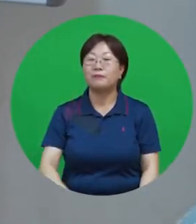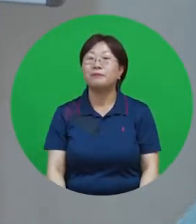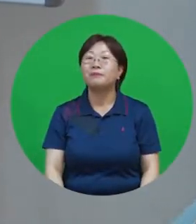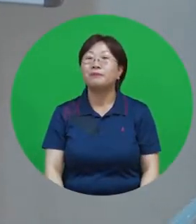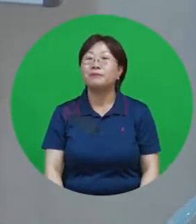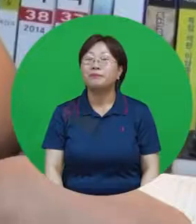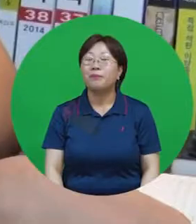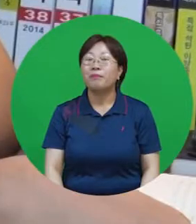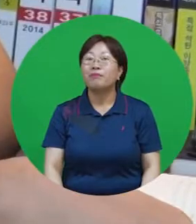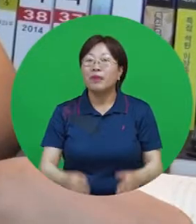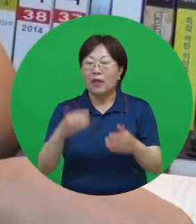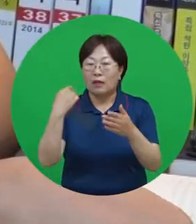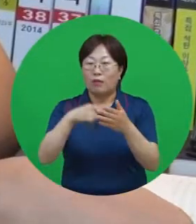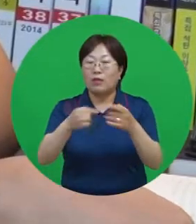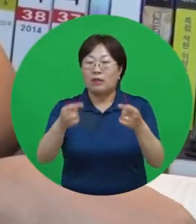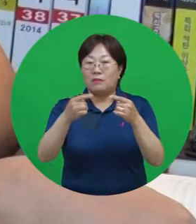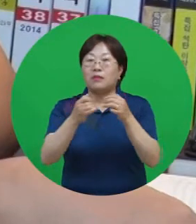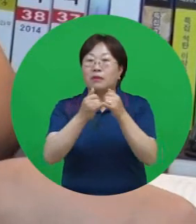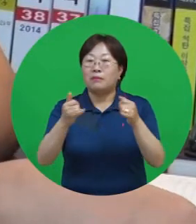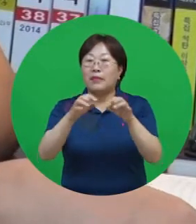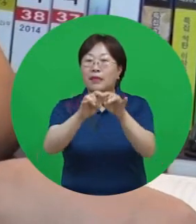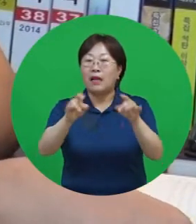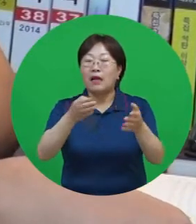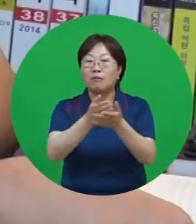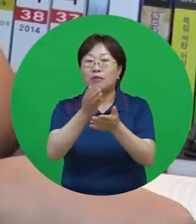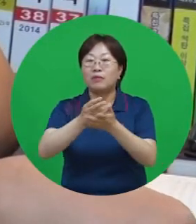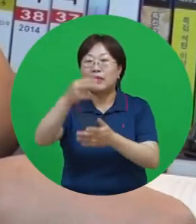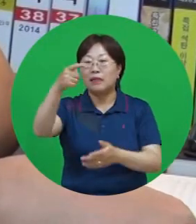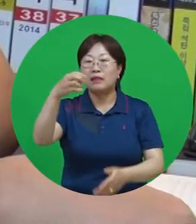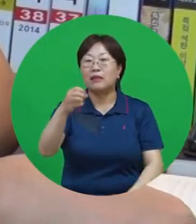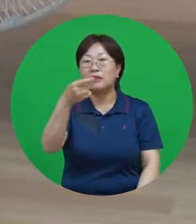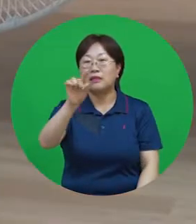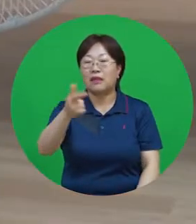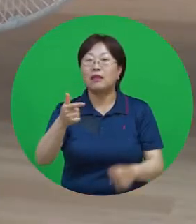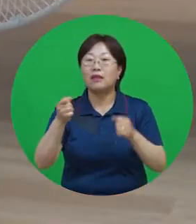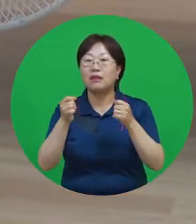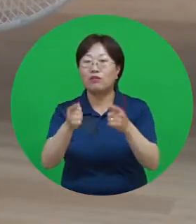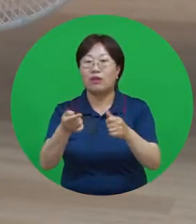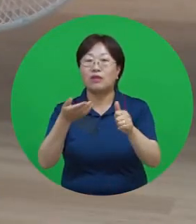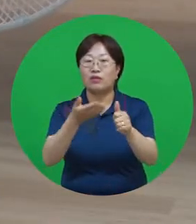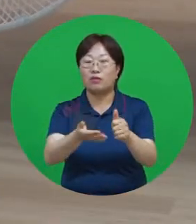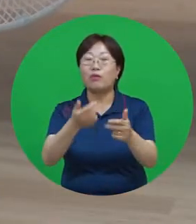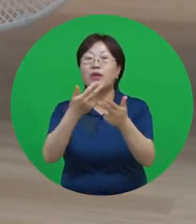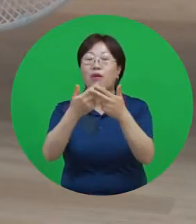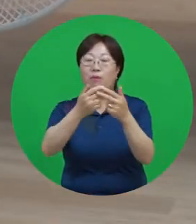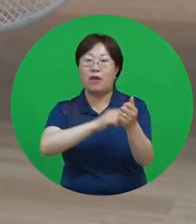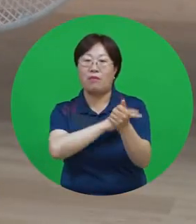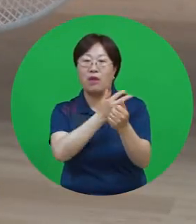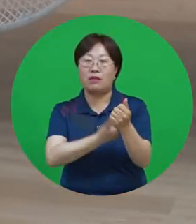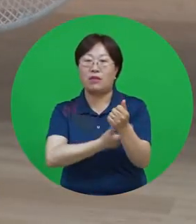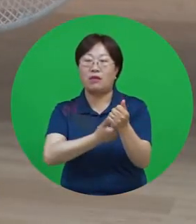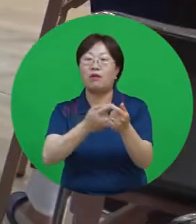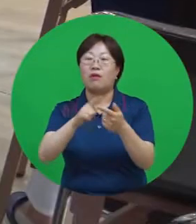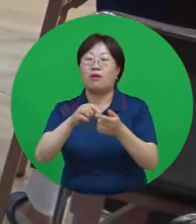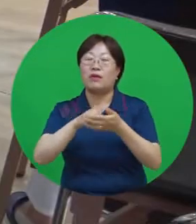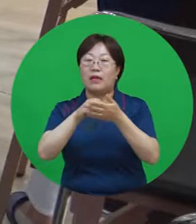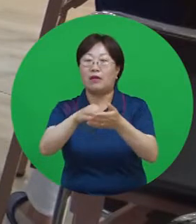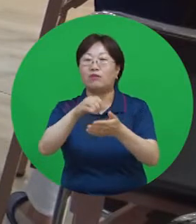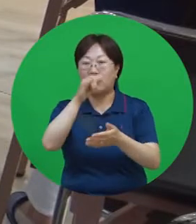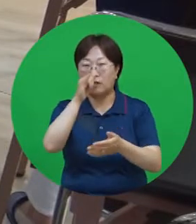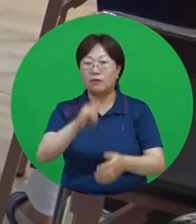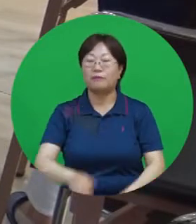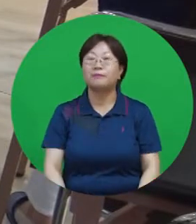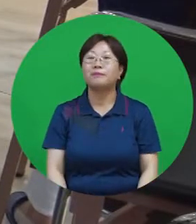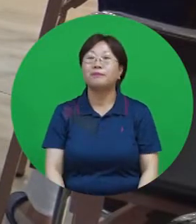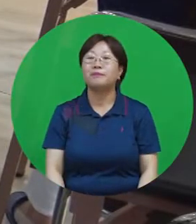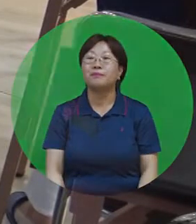있는데요 수강 회원에게는 각 부문별 등단 기회가 부여되고 등단 시 보니 옆에 회원가입 자격도 함께